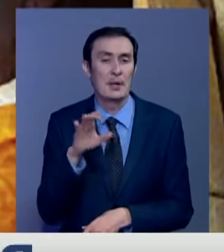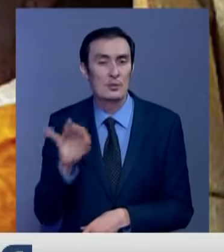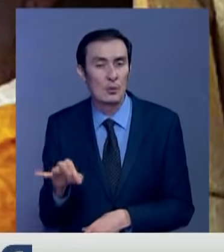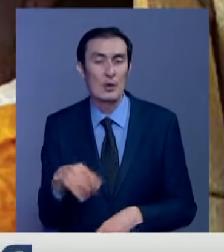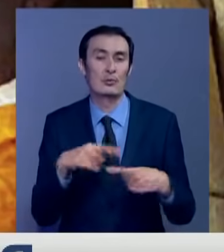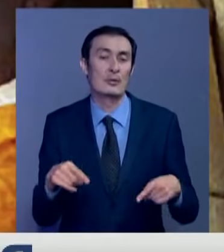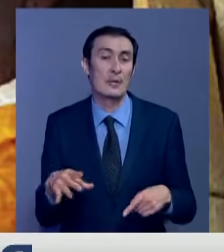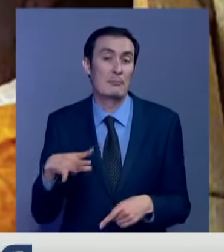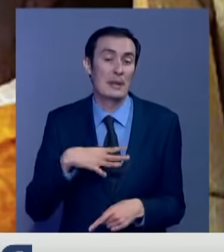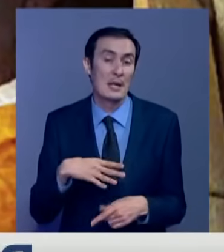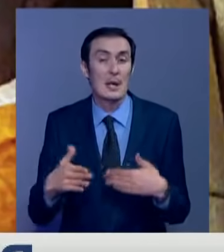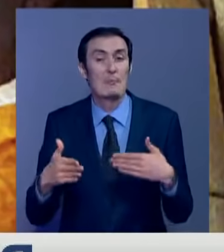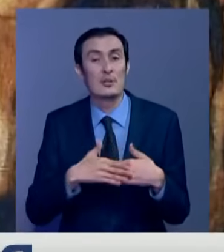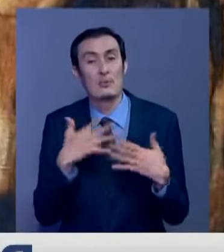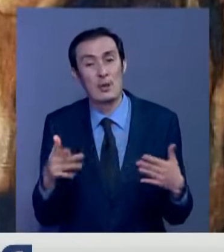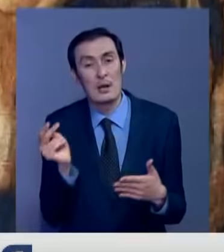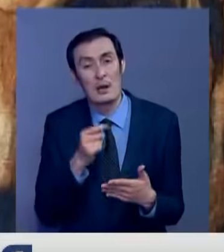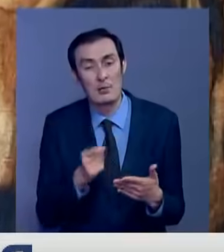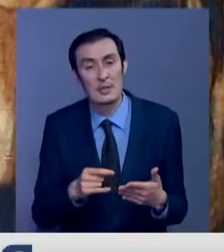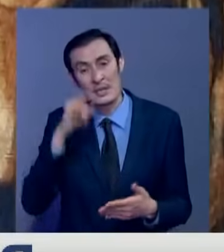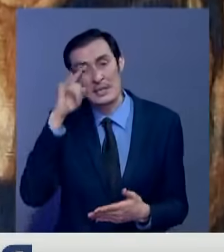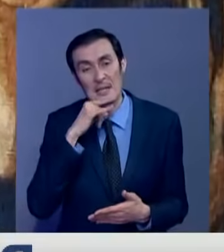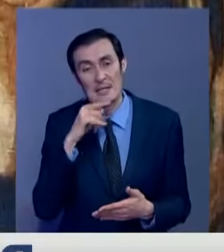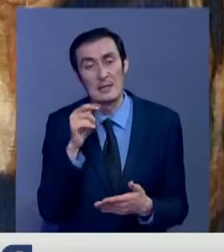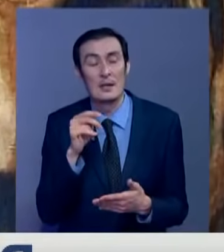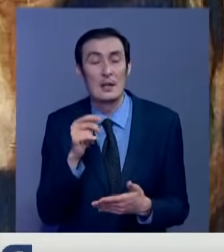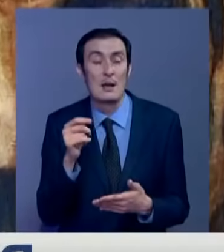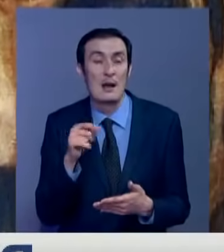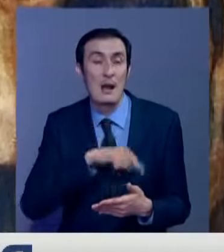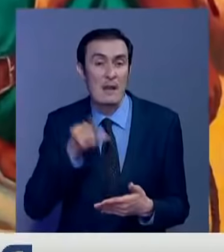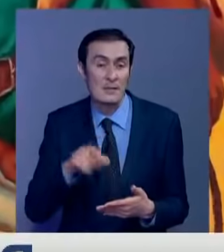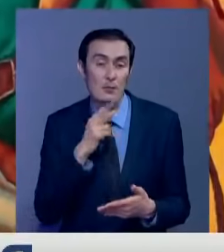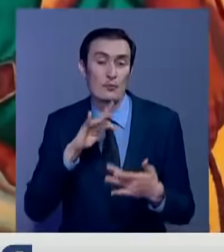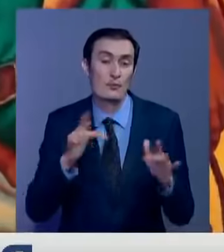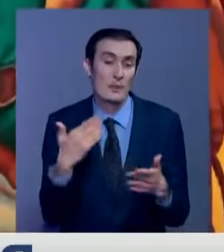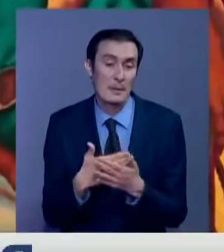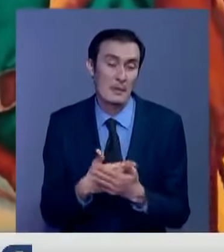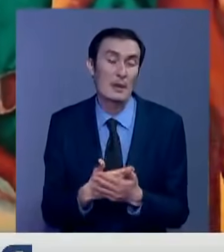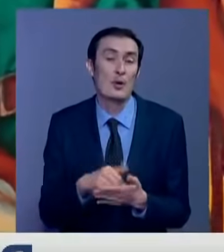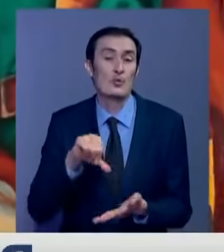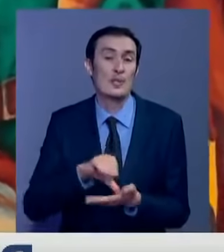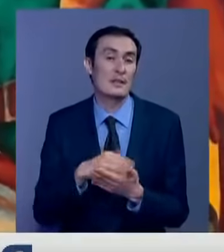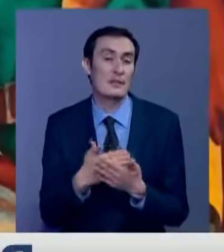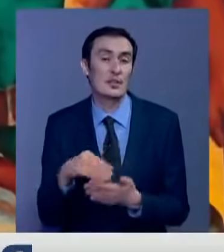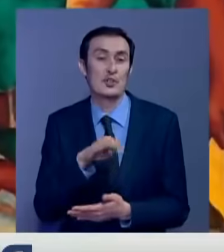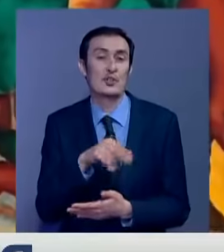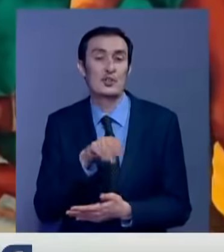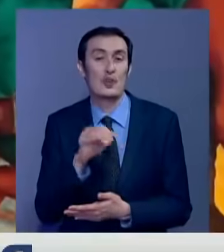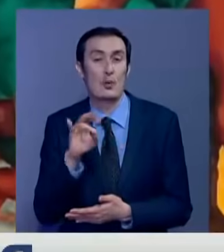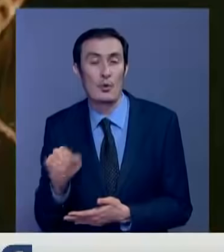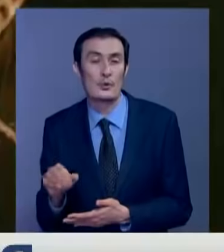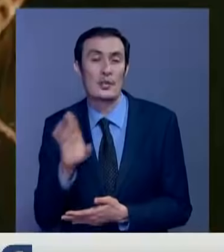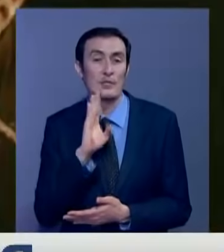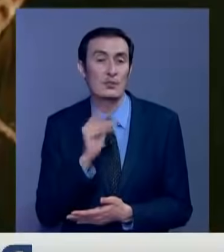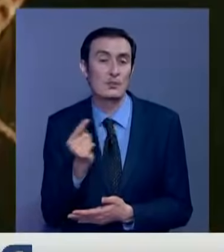а другим оказались ближе работы казахстанских авторов. В соцсетях можно увидеть такие работы участников, как Джоконда,